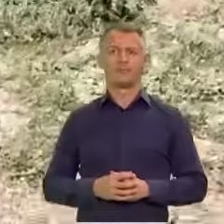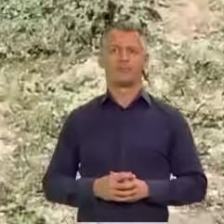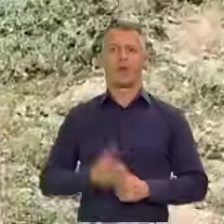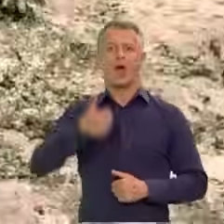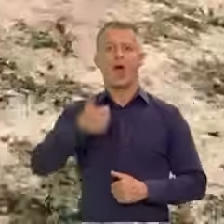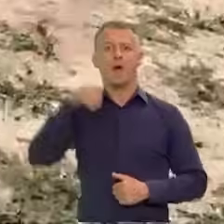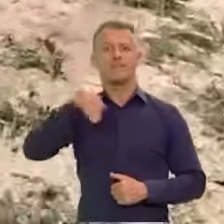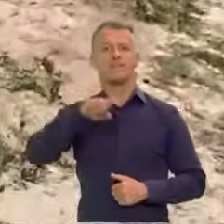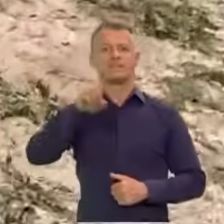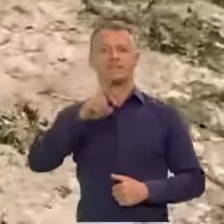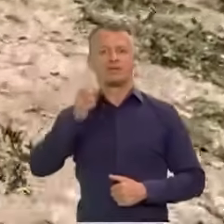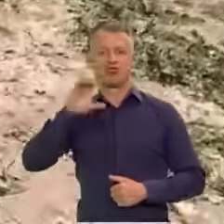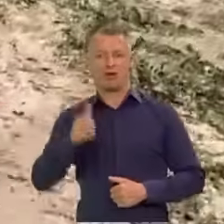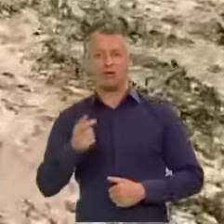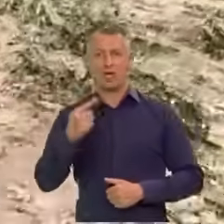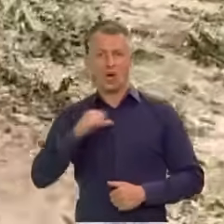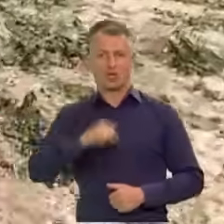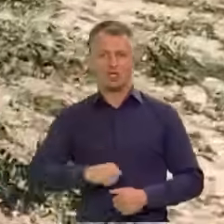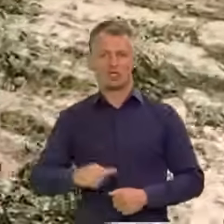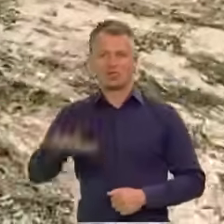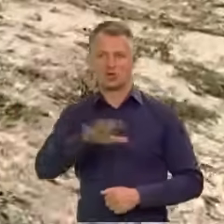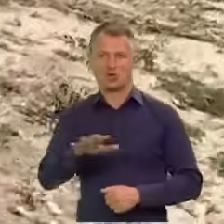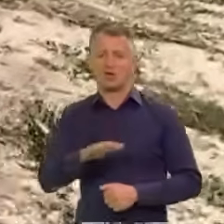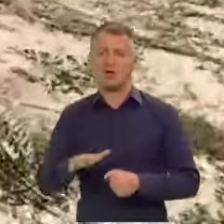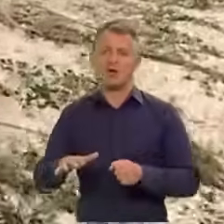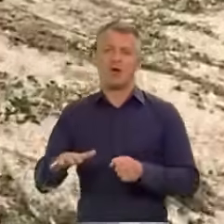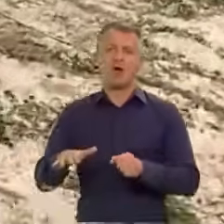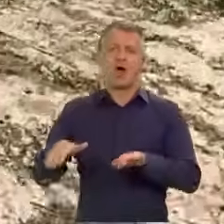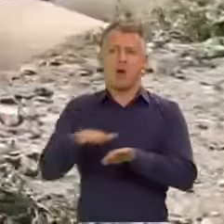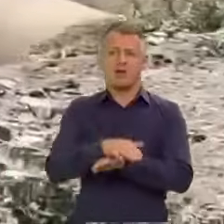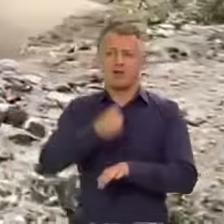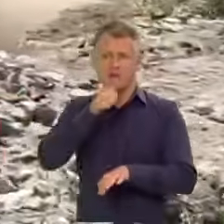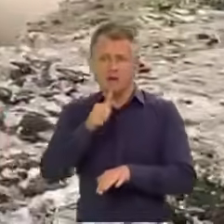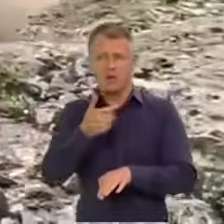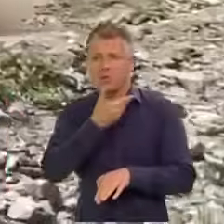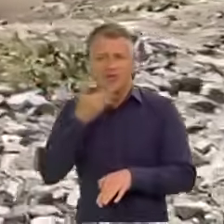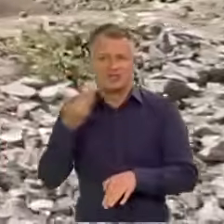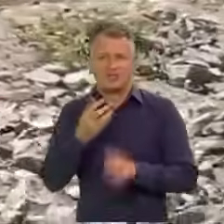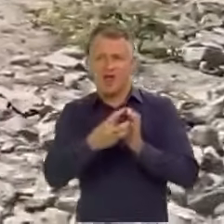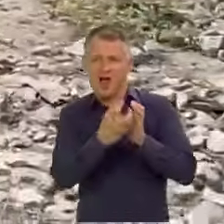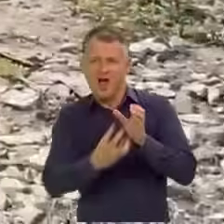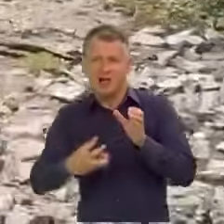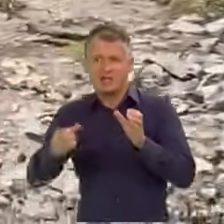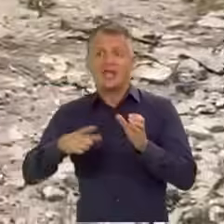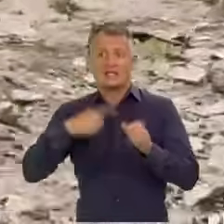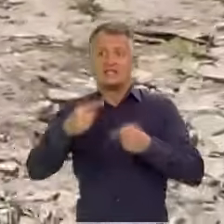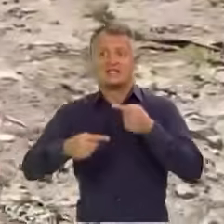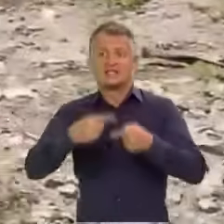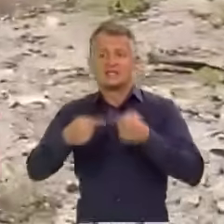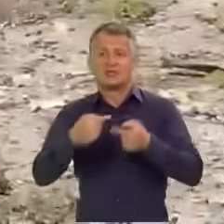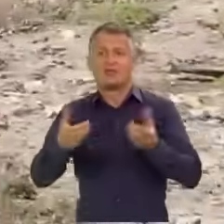Amzacea din Constanța este într-o zonă inundabilă și nu are canalizare. Există doar un sistem de scurgere care nu a făcut